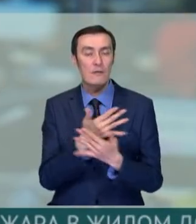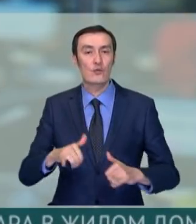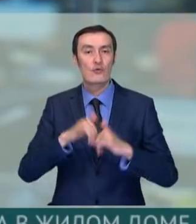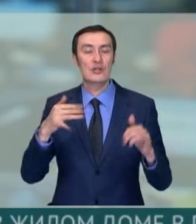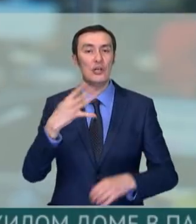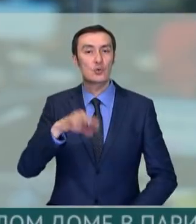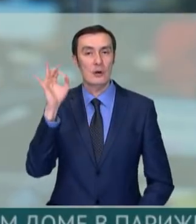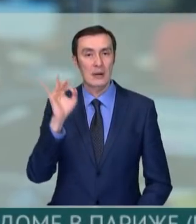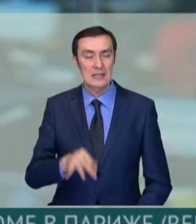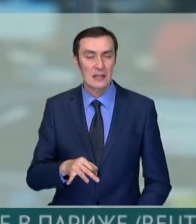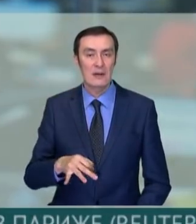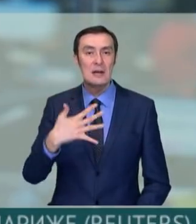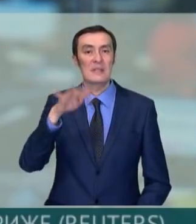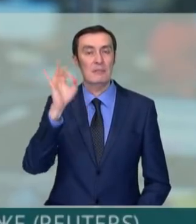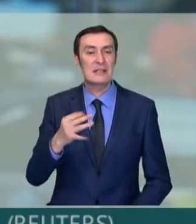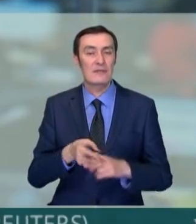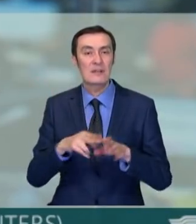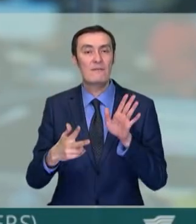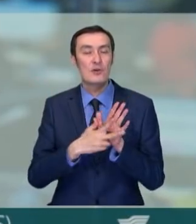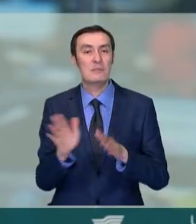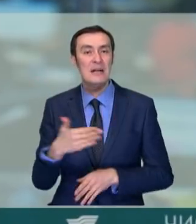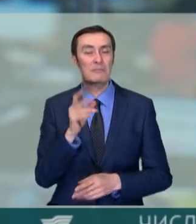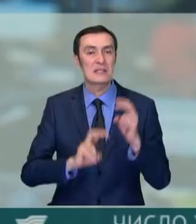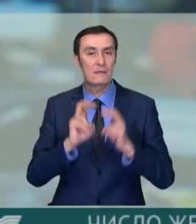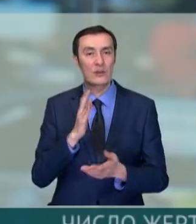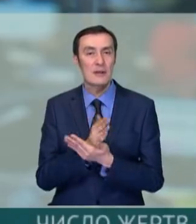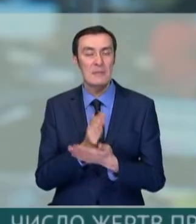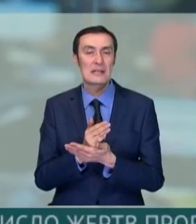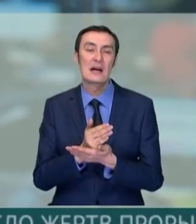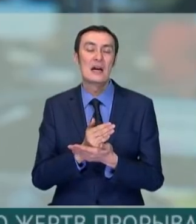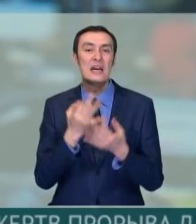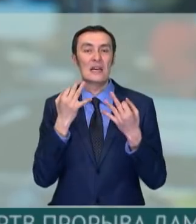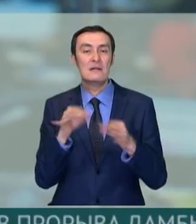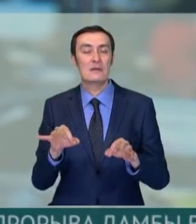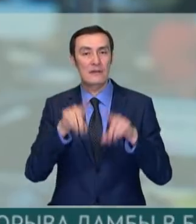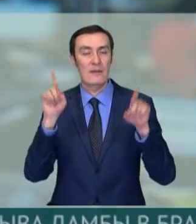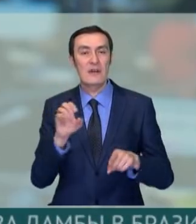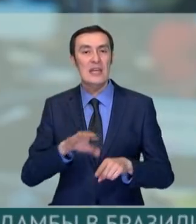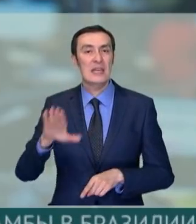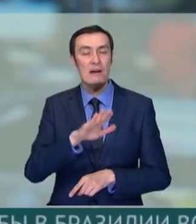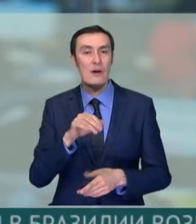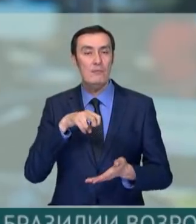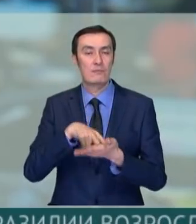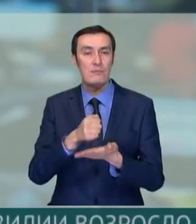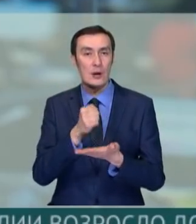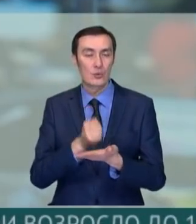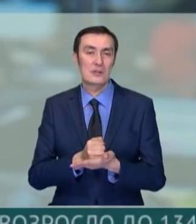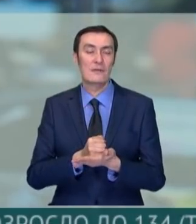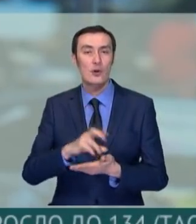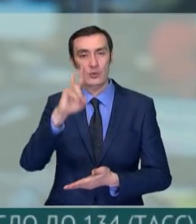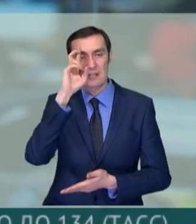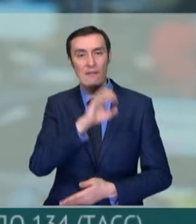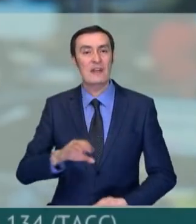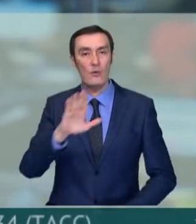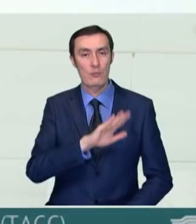увеличилось на 40%. Половина из 8 рыбозаводов имеет еврокоды для экспорта рыбной продукции в государства Евросоюза.